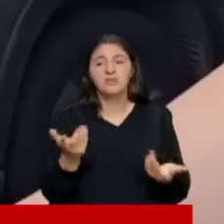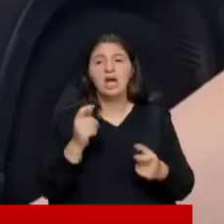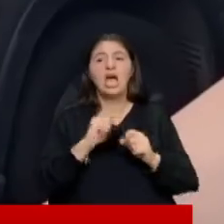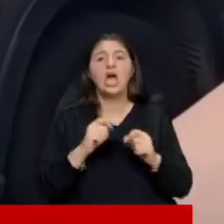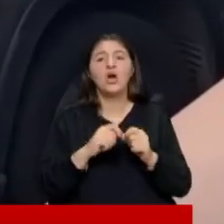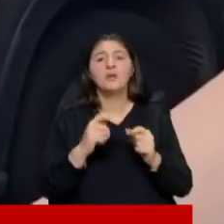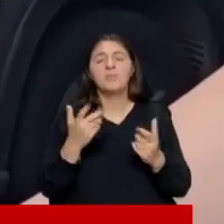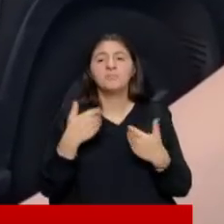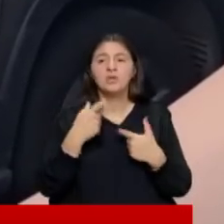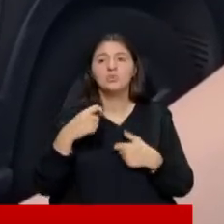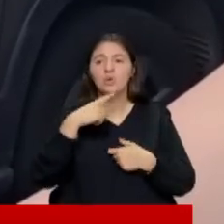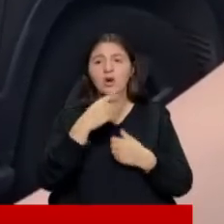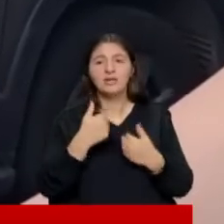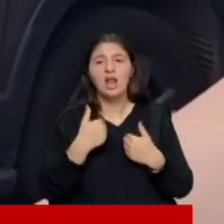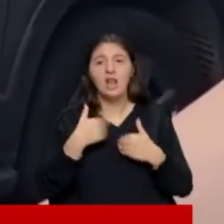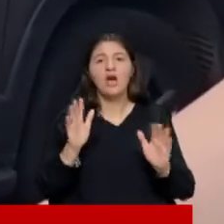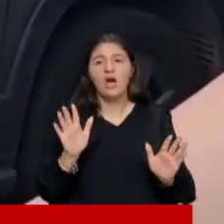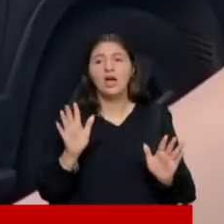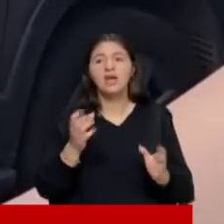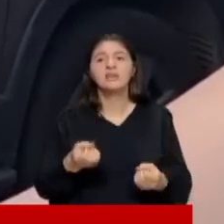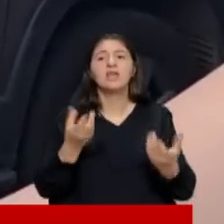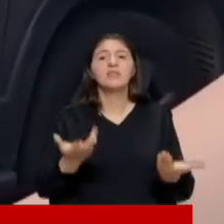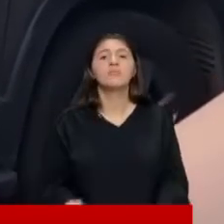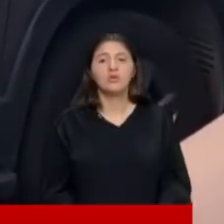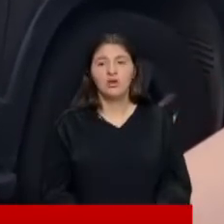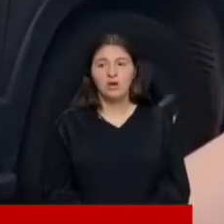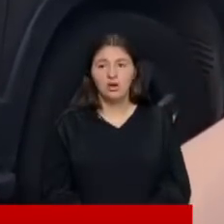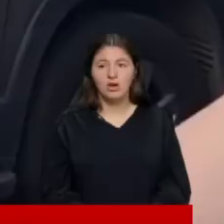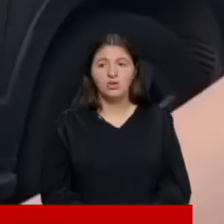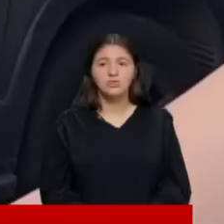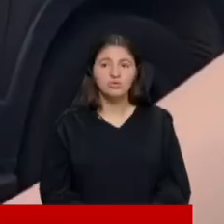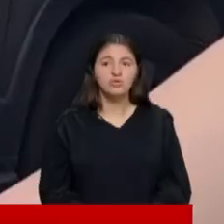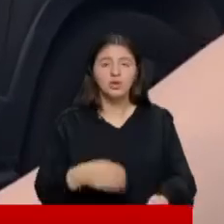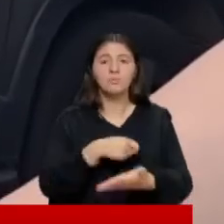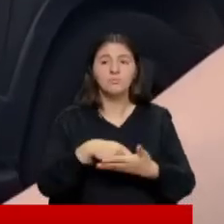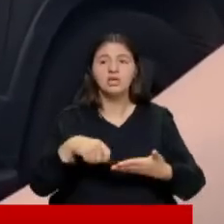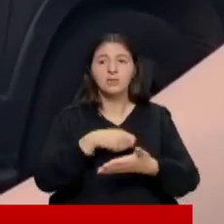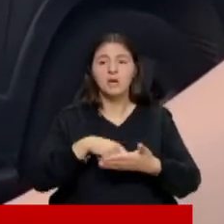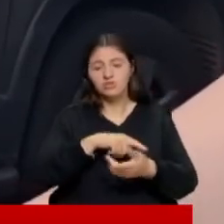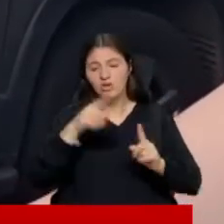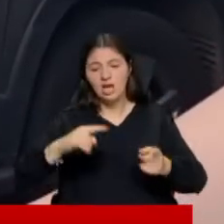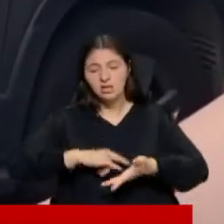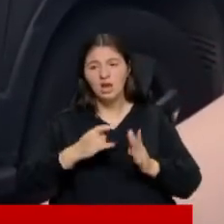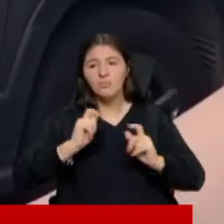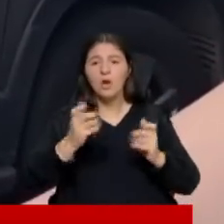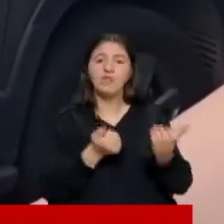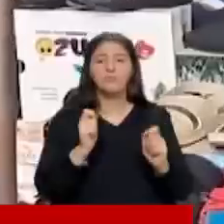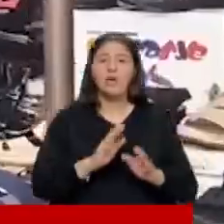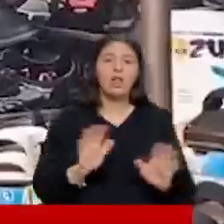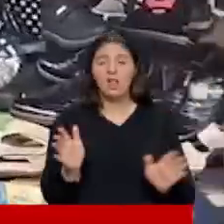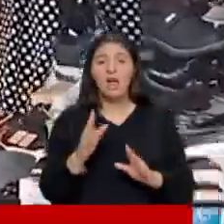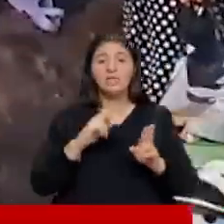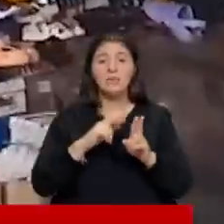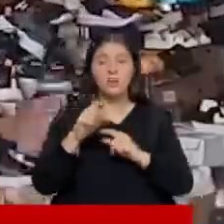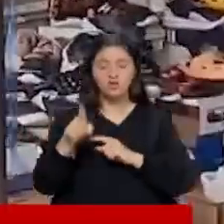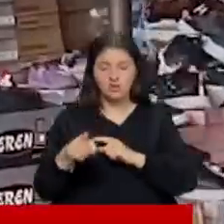ekonomide biraz bize zor geliyor yetmiyor Çünkü maaştan her şey idare ediyoruz öyle alışveriş yapıyoruz